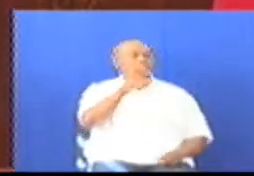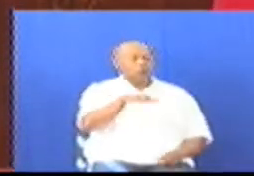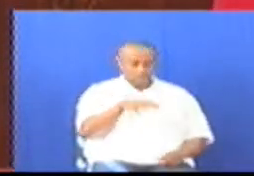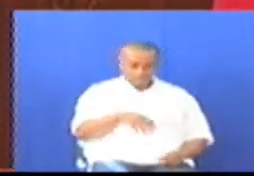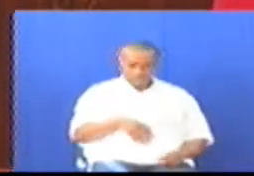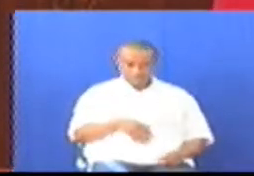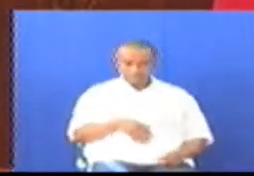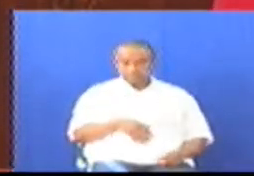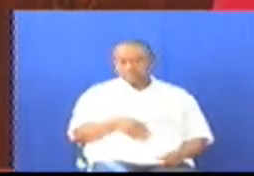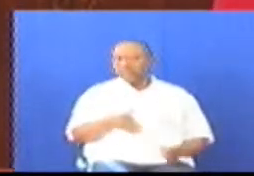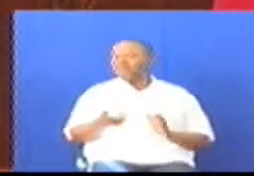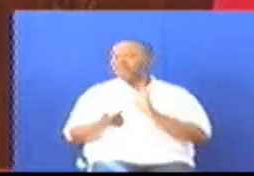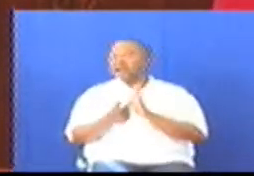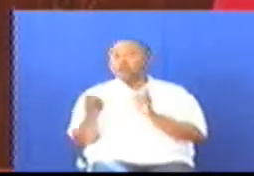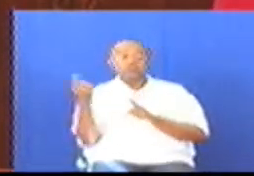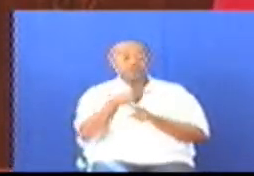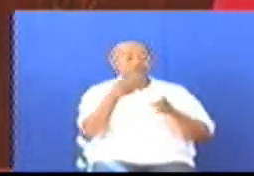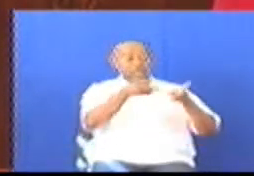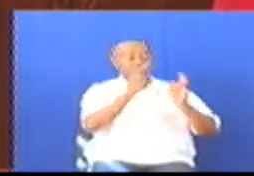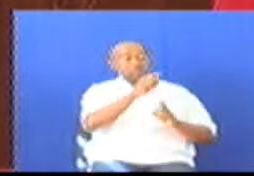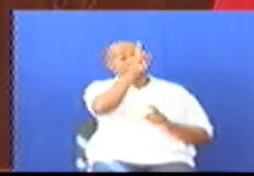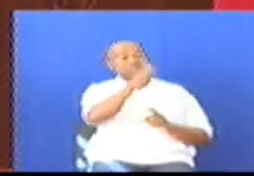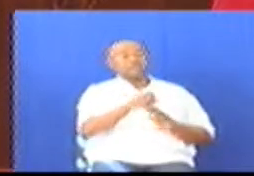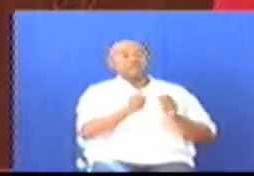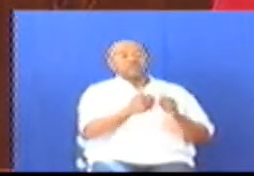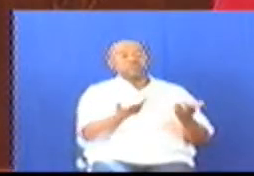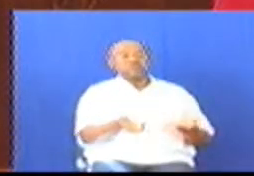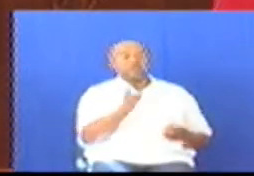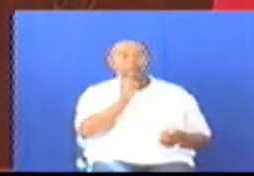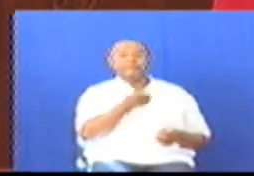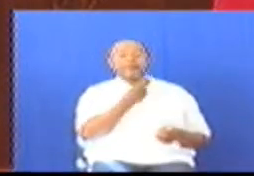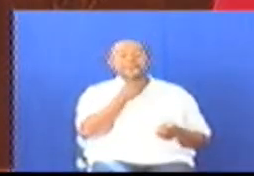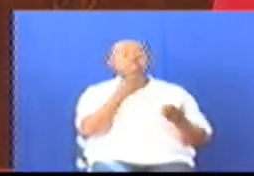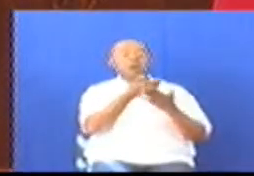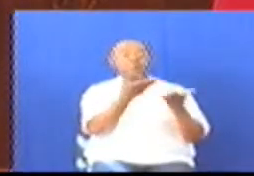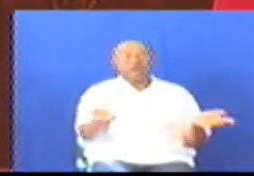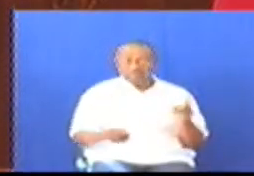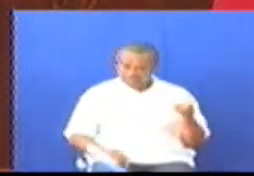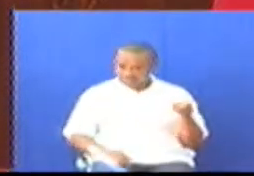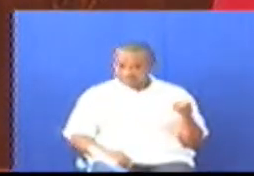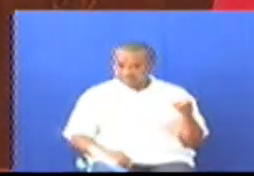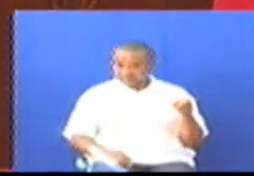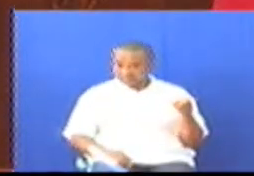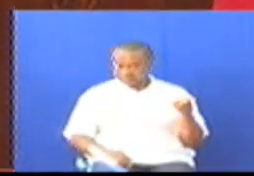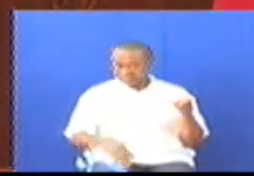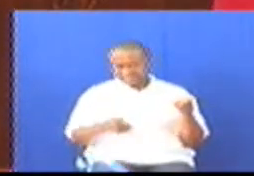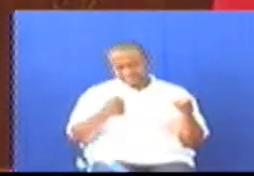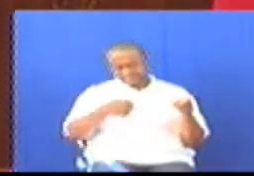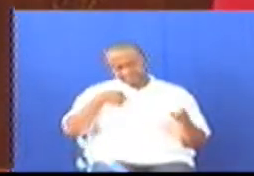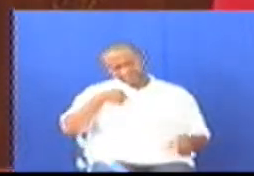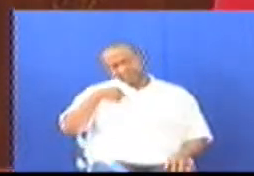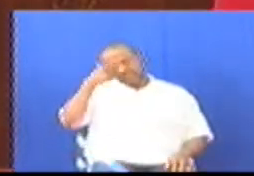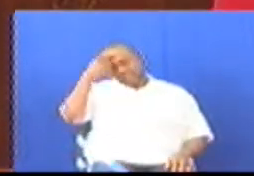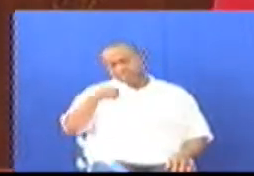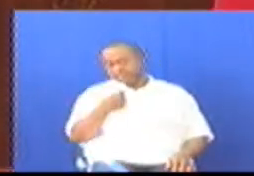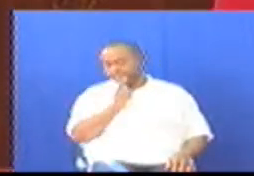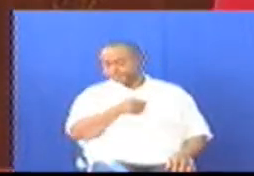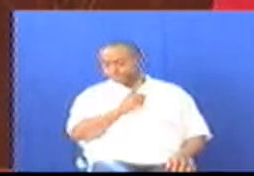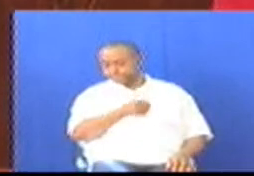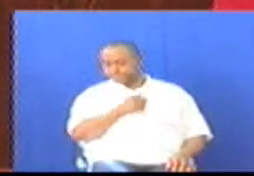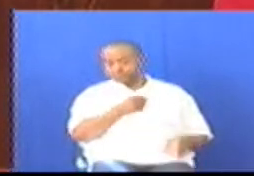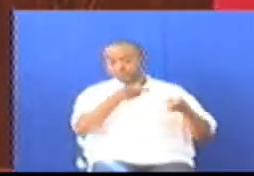Spika, ukiuliza tatizo ni nini hupati majibu. Mimi naamini kuna watu